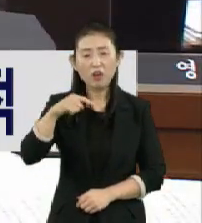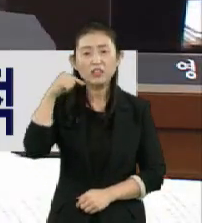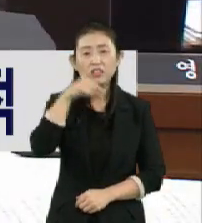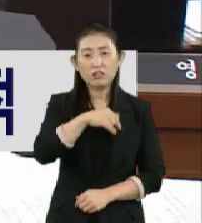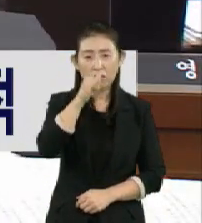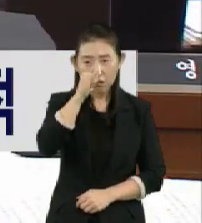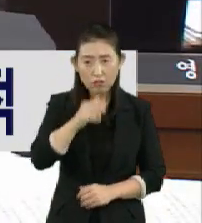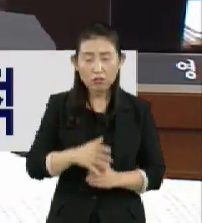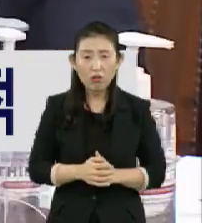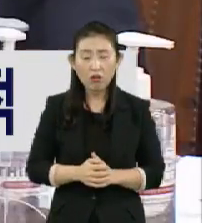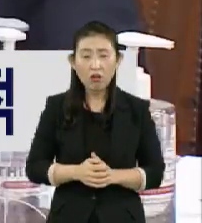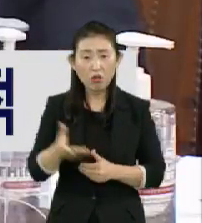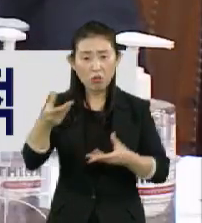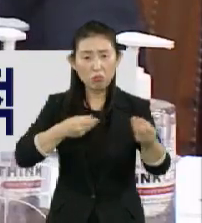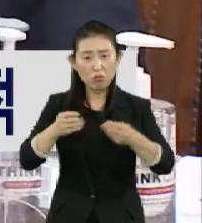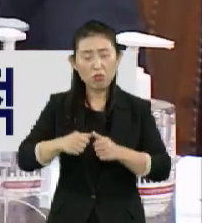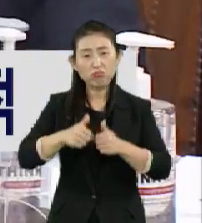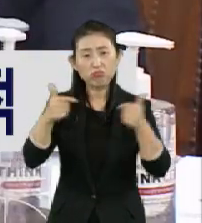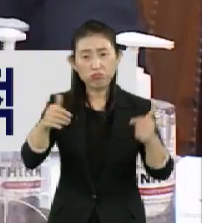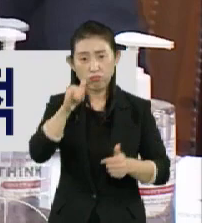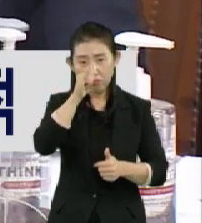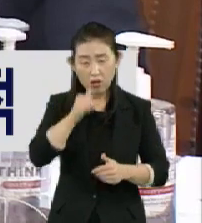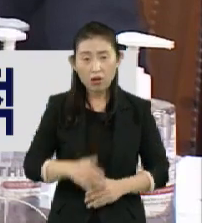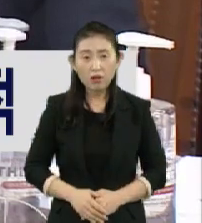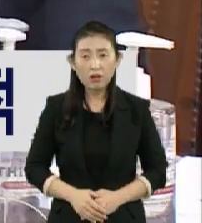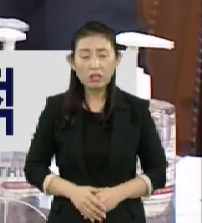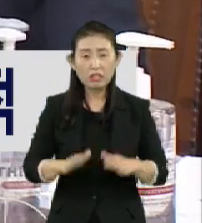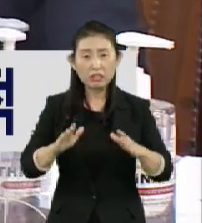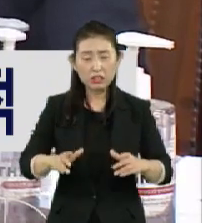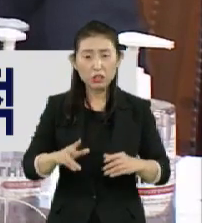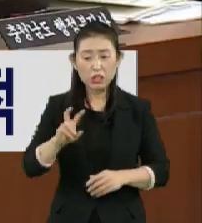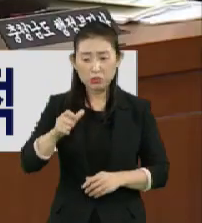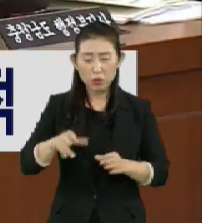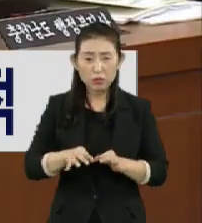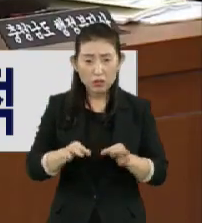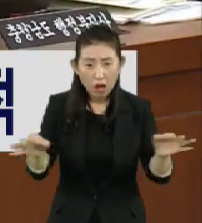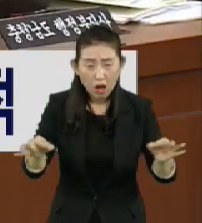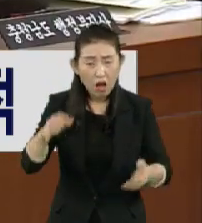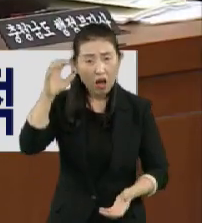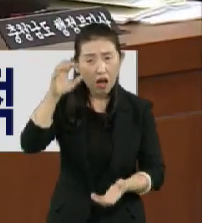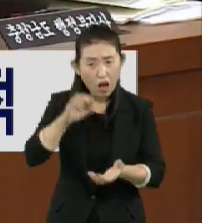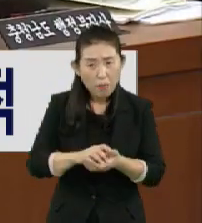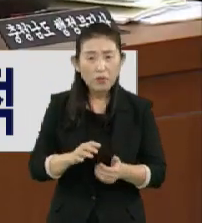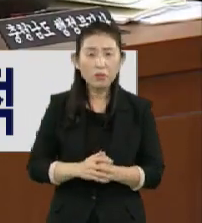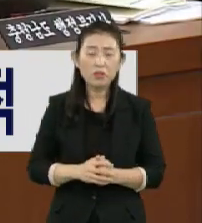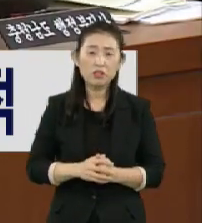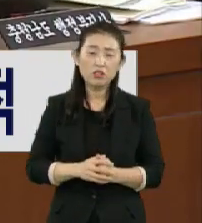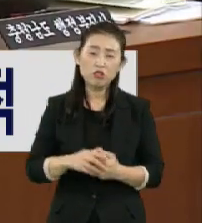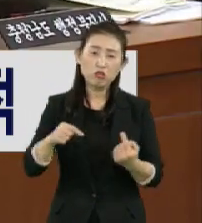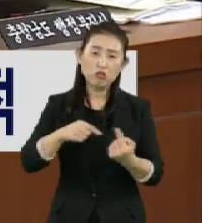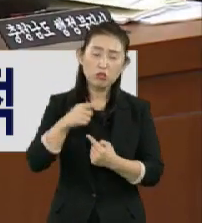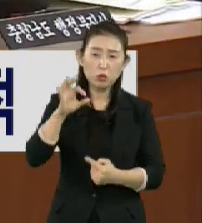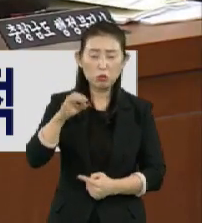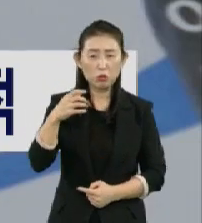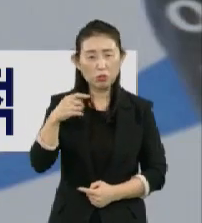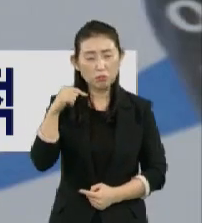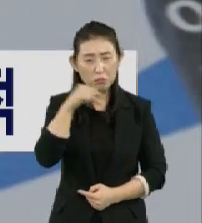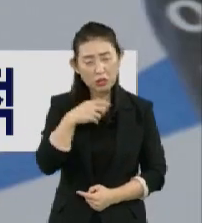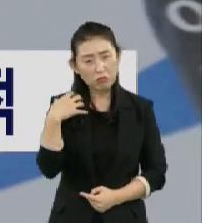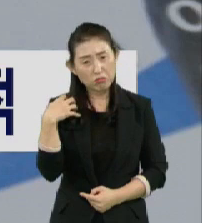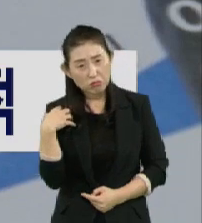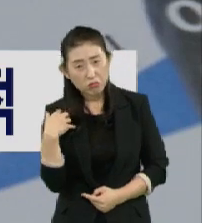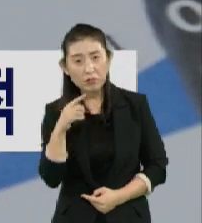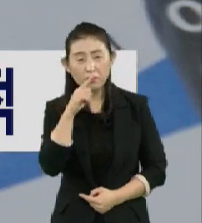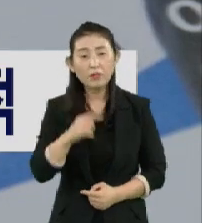기록해 채권 발행 계획이 확대됐다며 전도민 재난지원금 지급까지 이뤄지면 지방재정에 큰 부담이 될